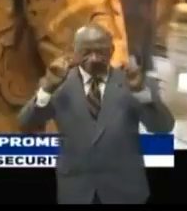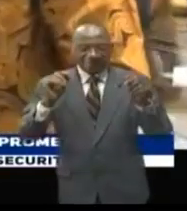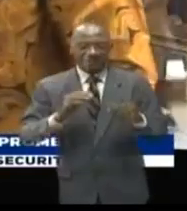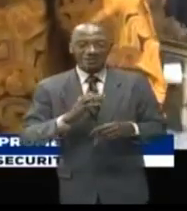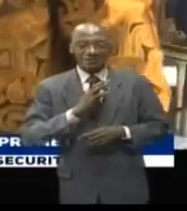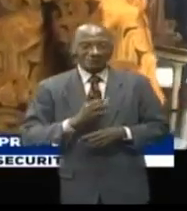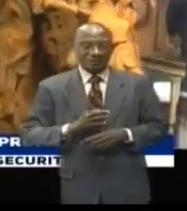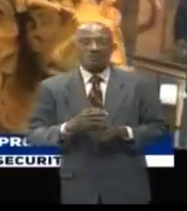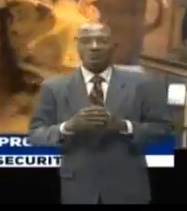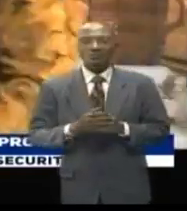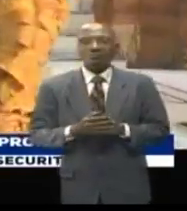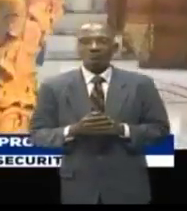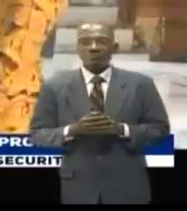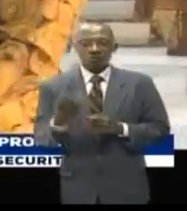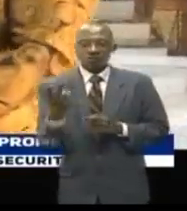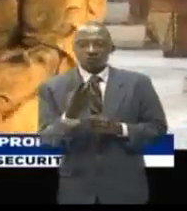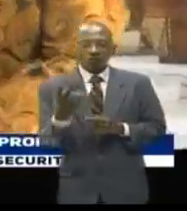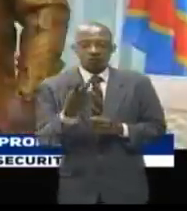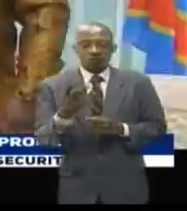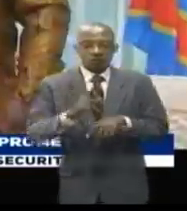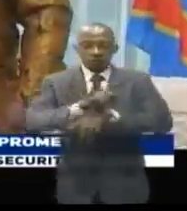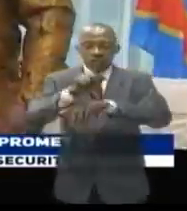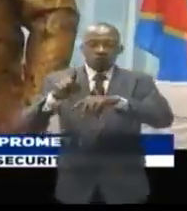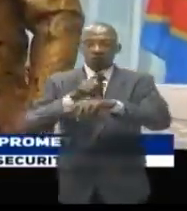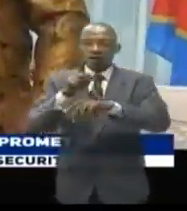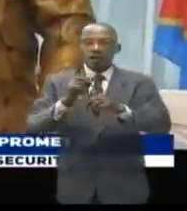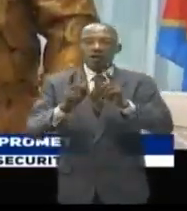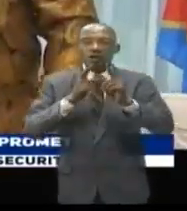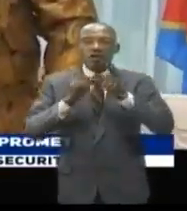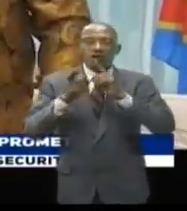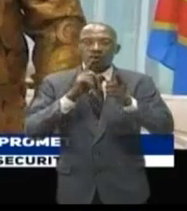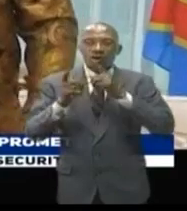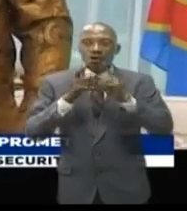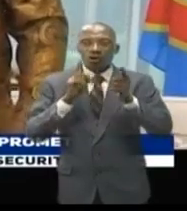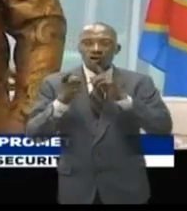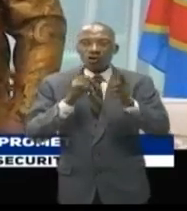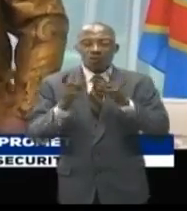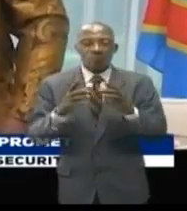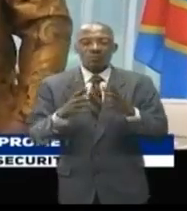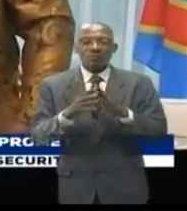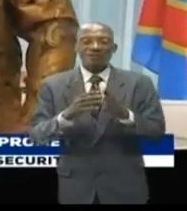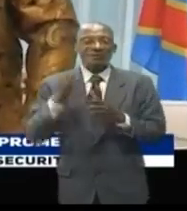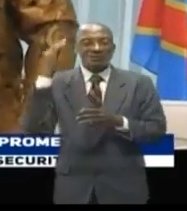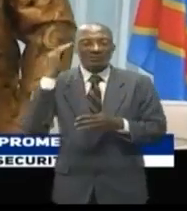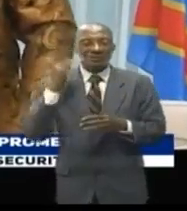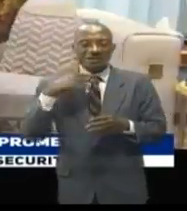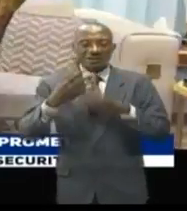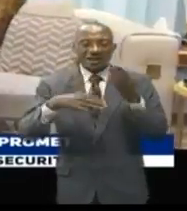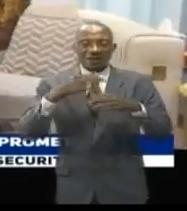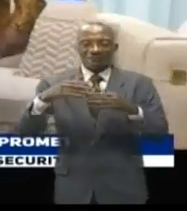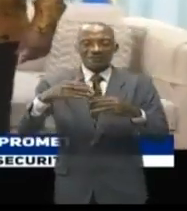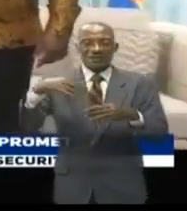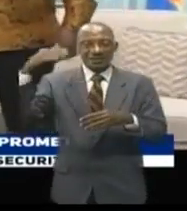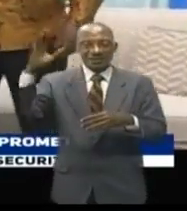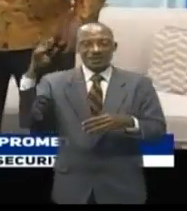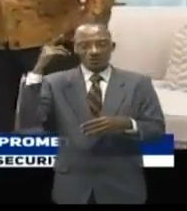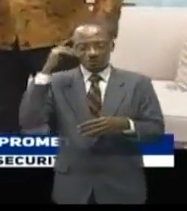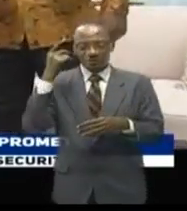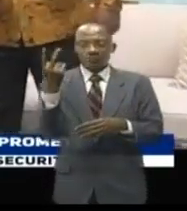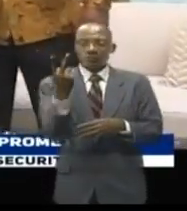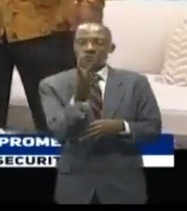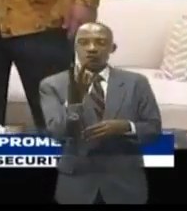pendant près d'une heure en présence de 2 minutes ça fait des étrangères respectifs au sommet